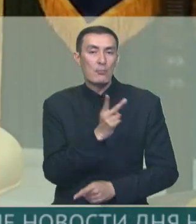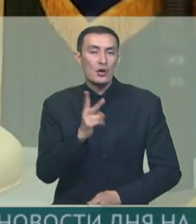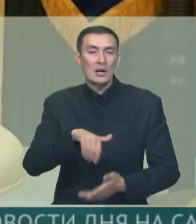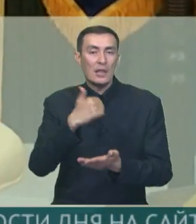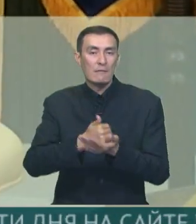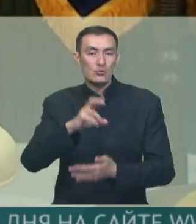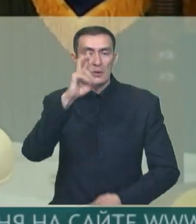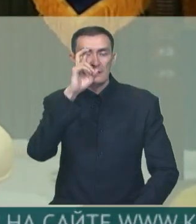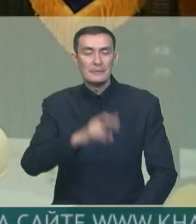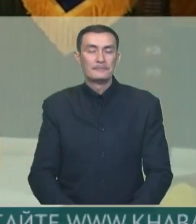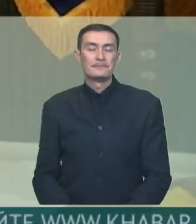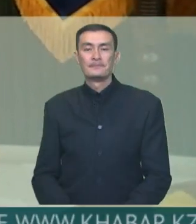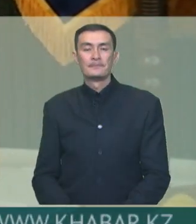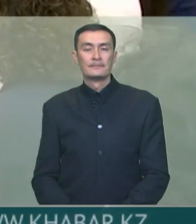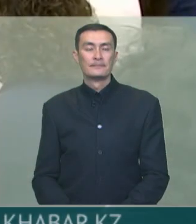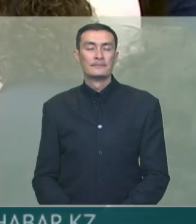президентов.